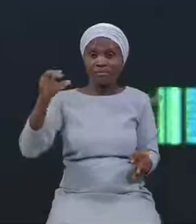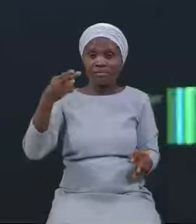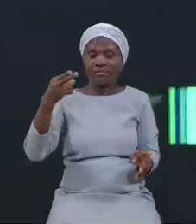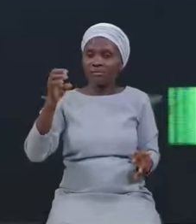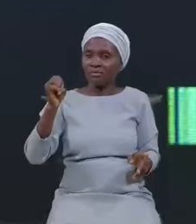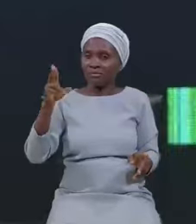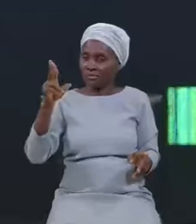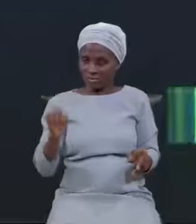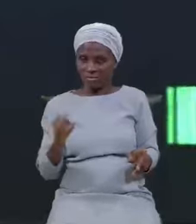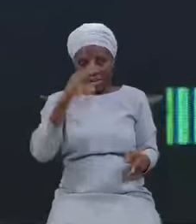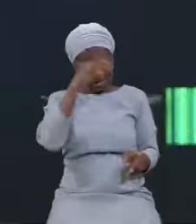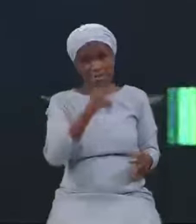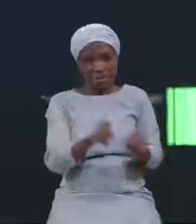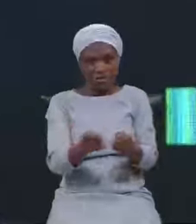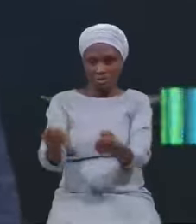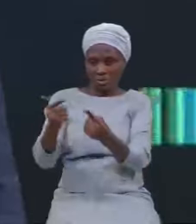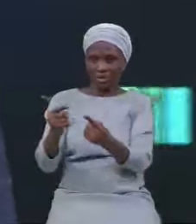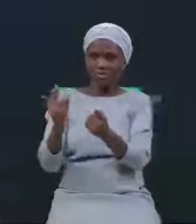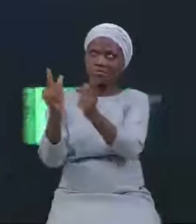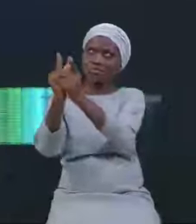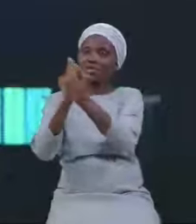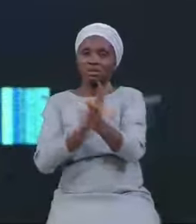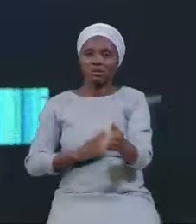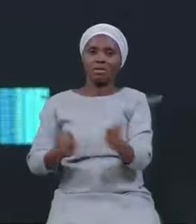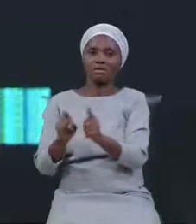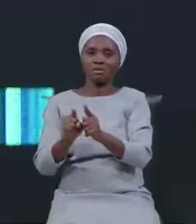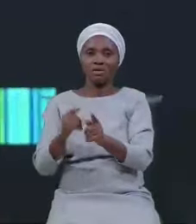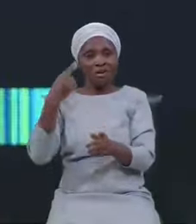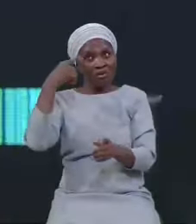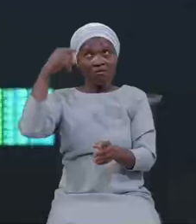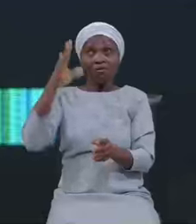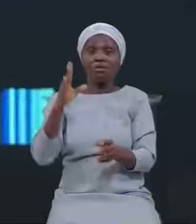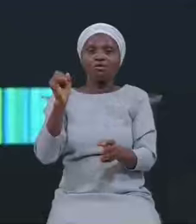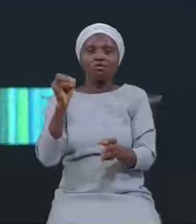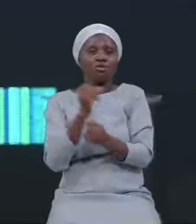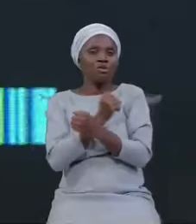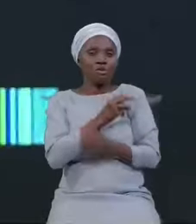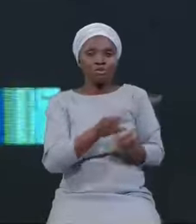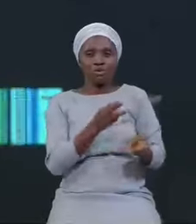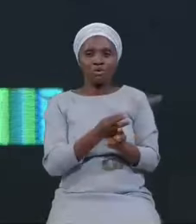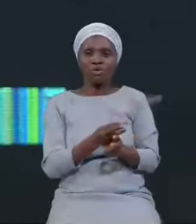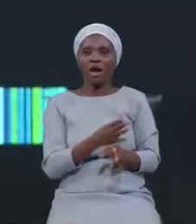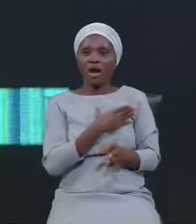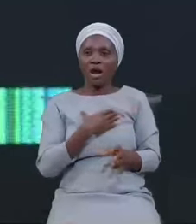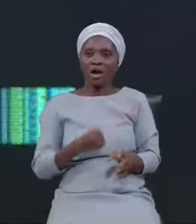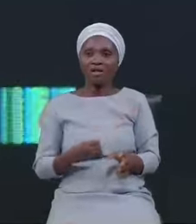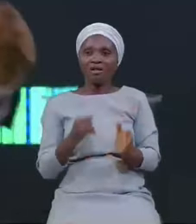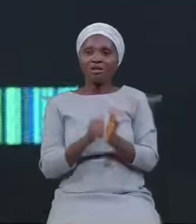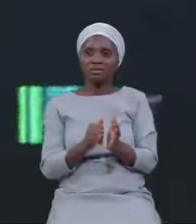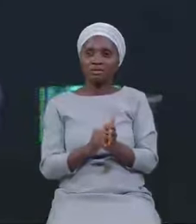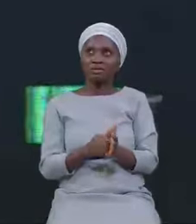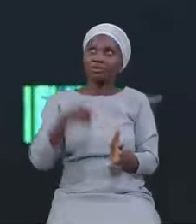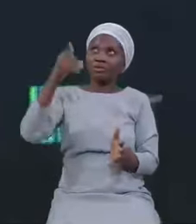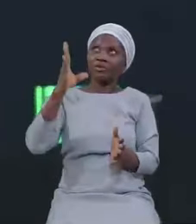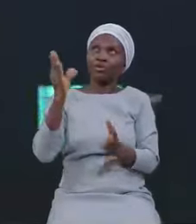monde que ce Dieu a donné son Fils unique, afin que